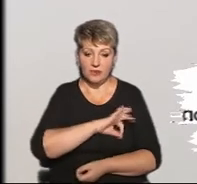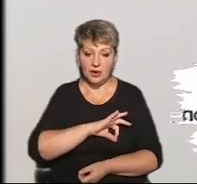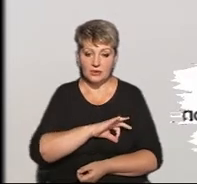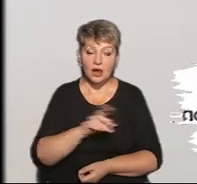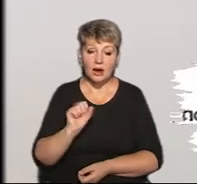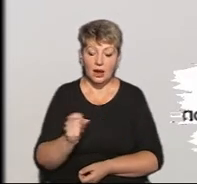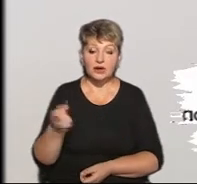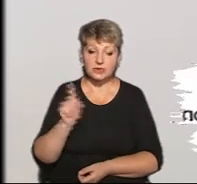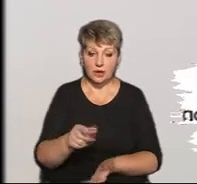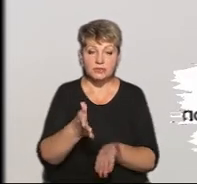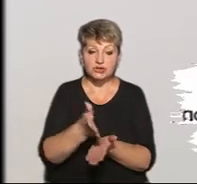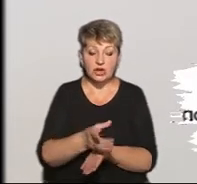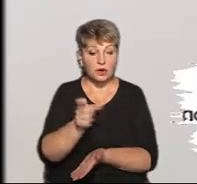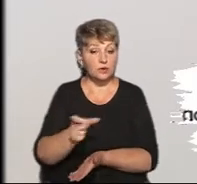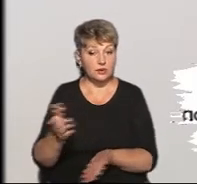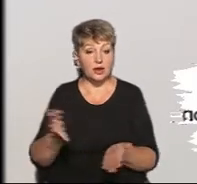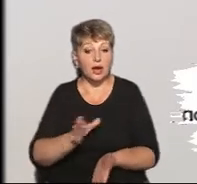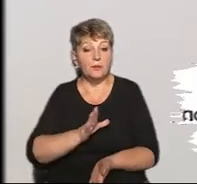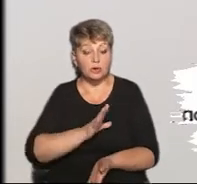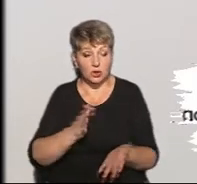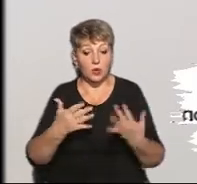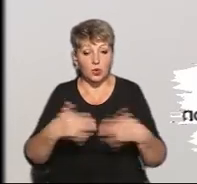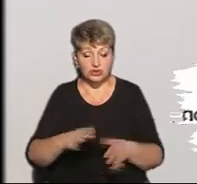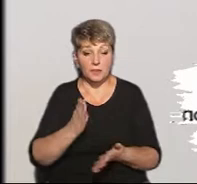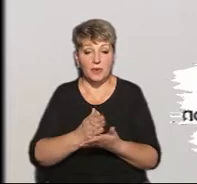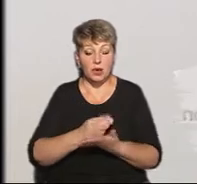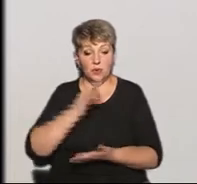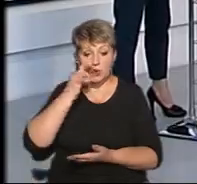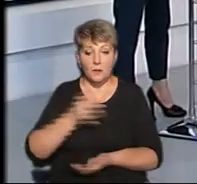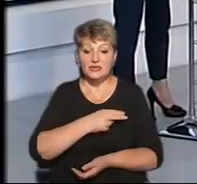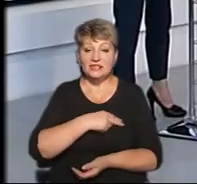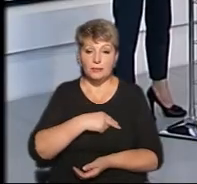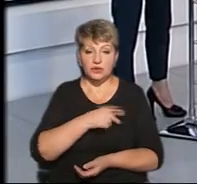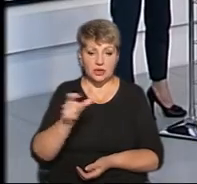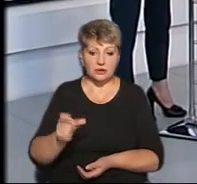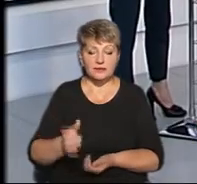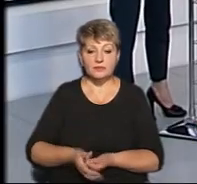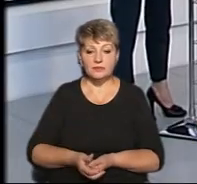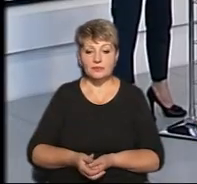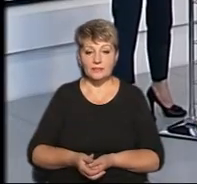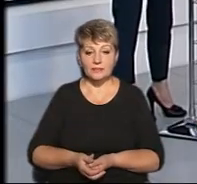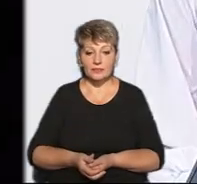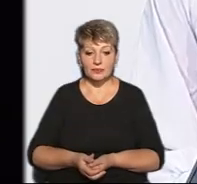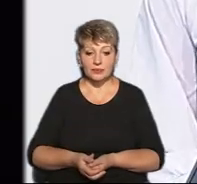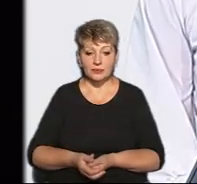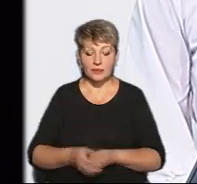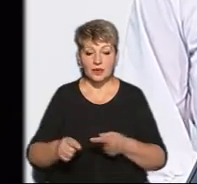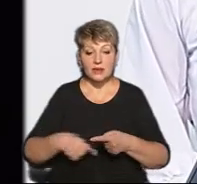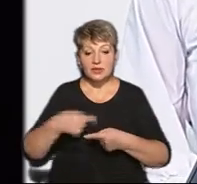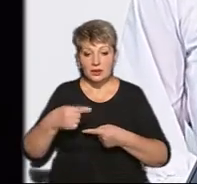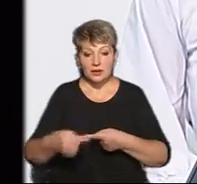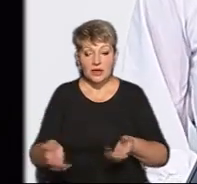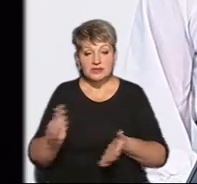а також є люди, які були вже мають досвід депутатів. Все? Так. Наступним